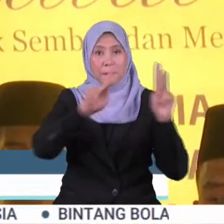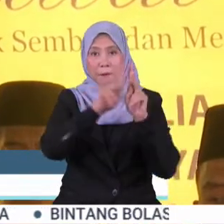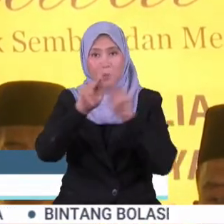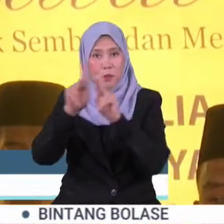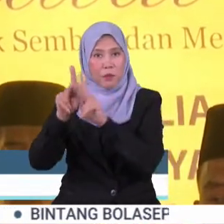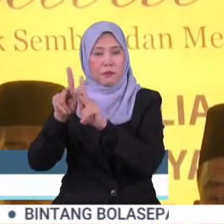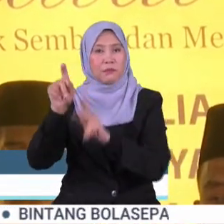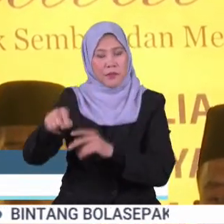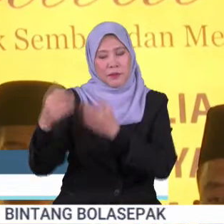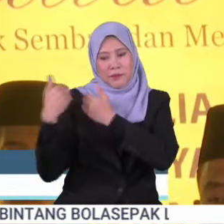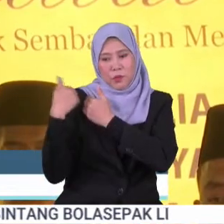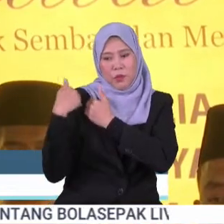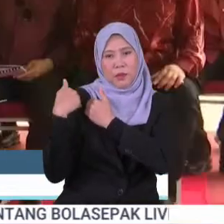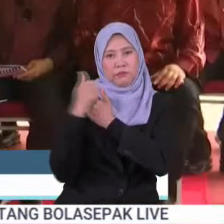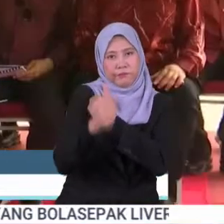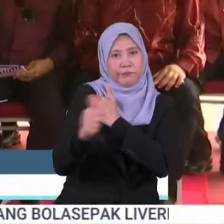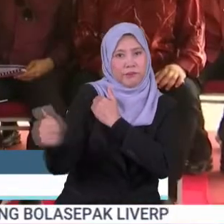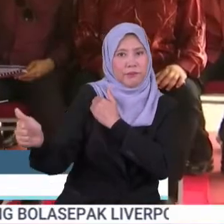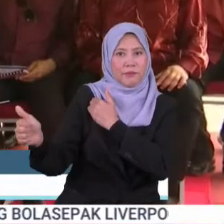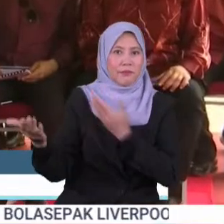kampung harus bertanggungjawab dalam hal ini.